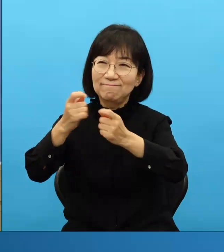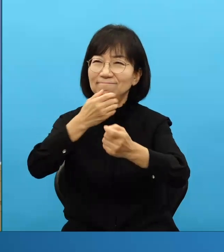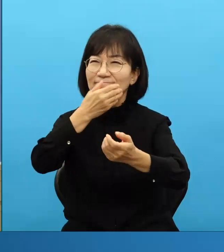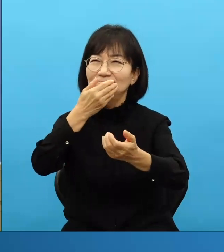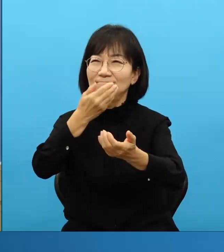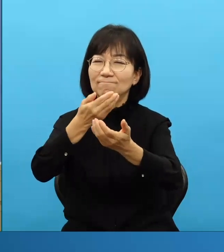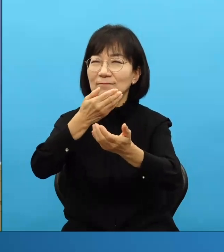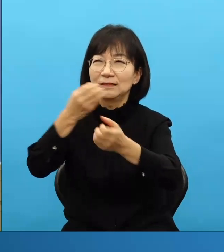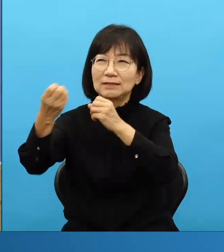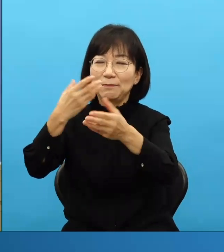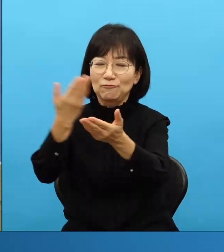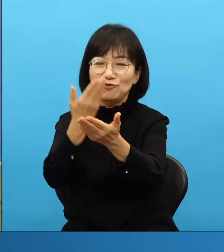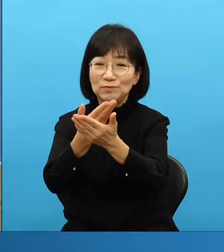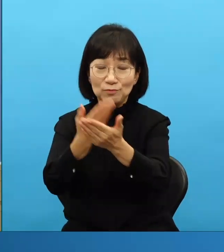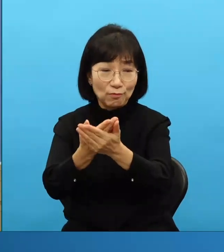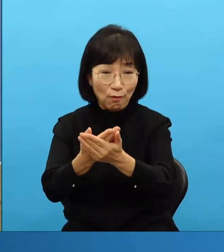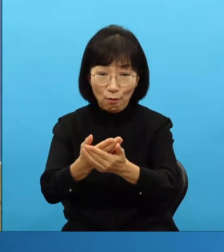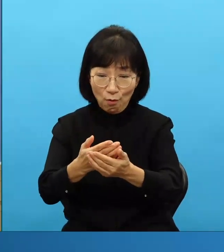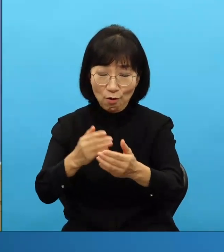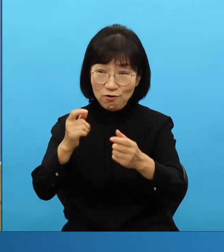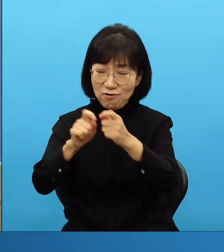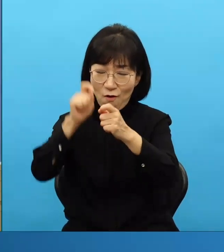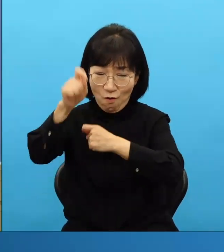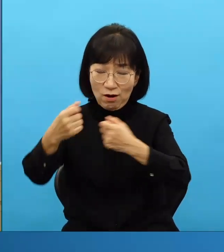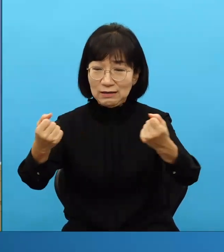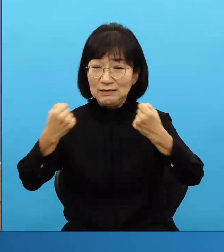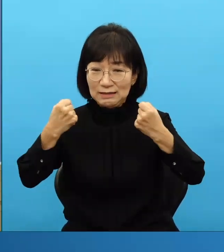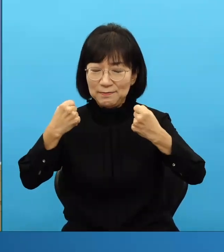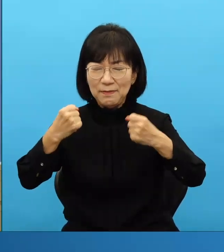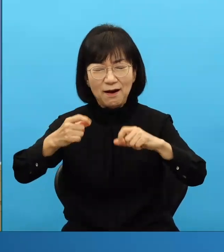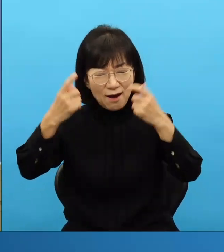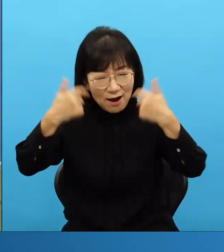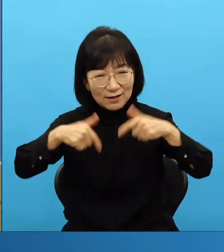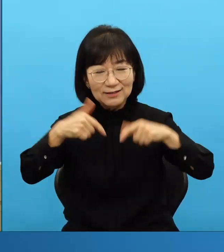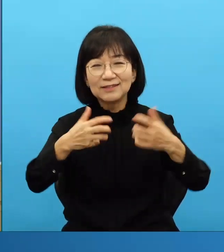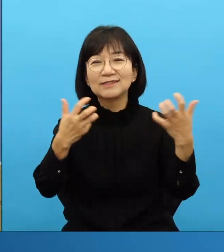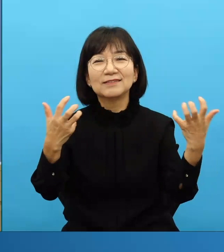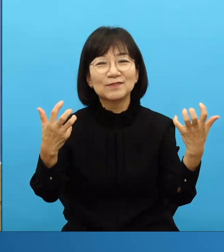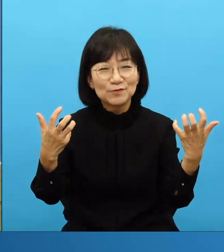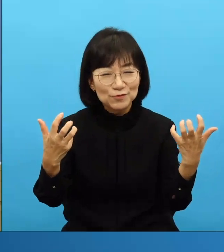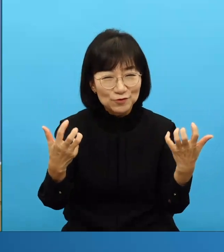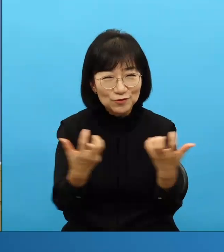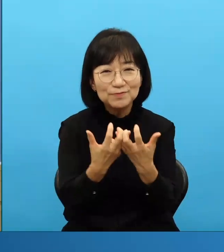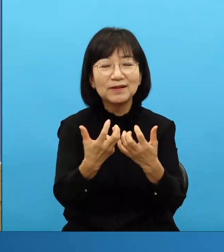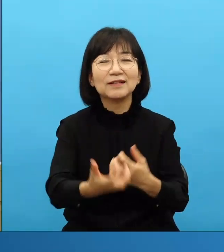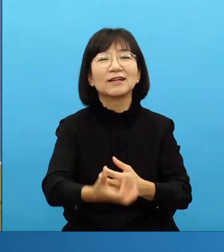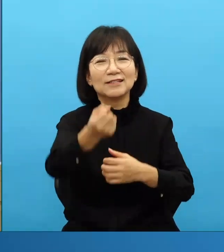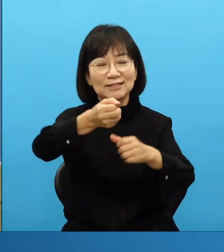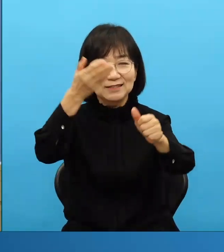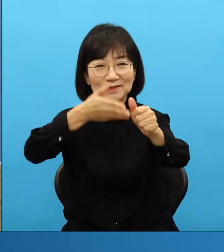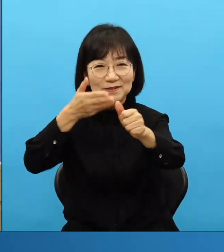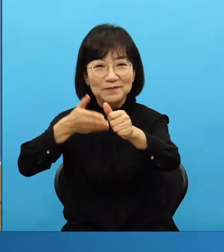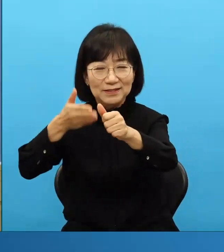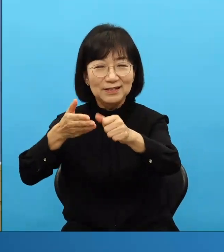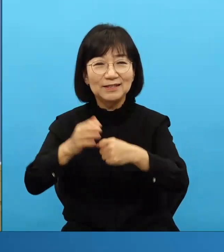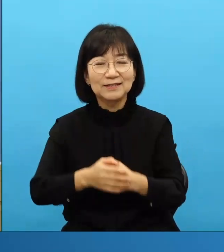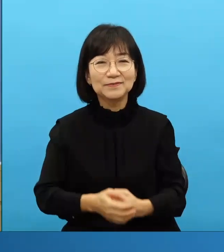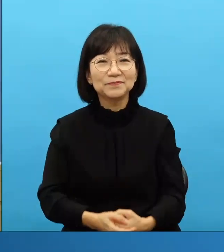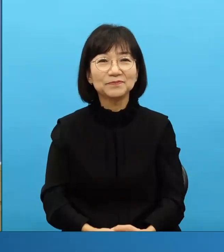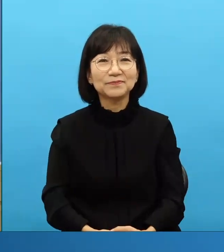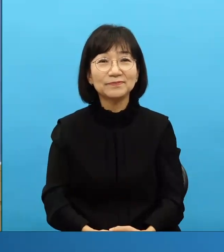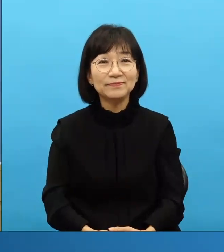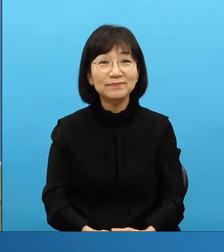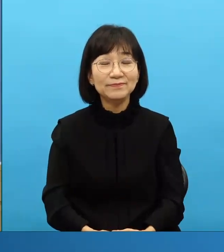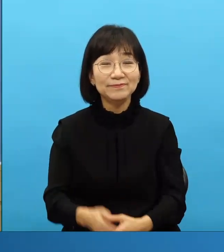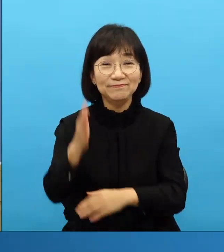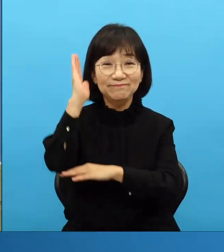for this eternally power. 여러분 이 영적인 힘이 늘 충만하길 바랍니다. May you be filled with this spiritual power at all times. 자, 이제